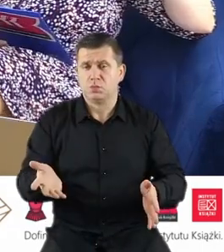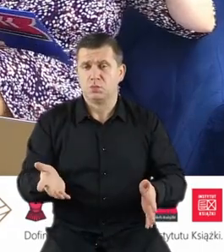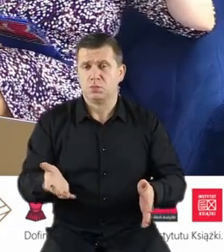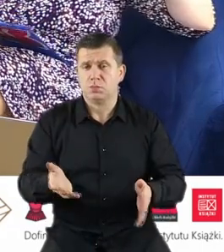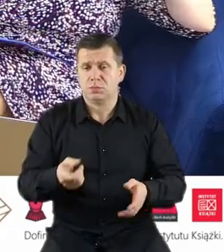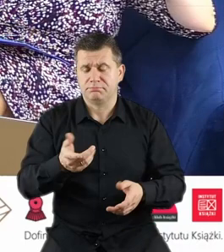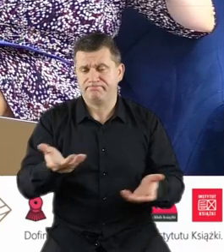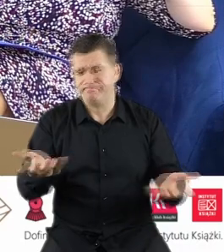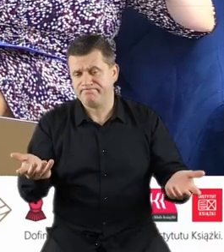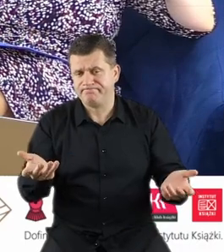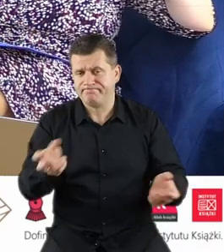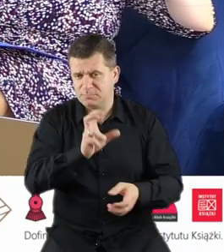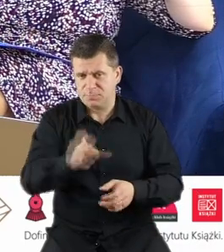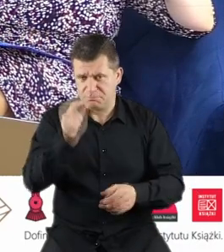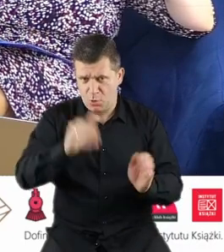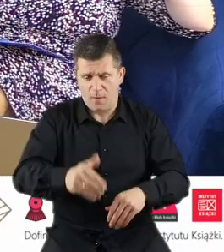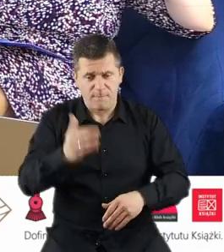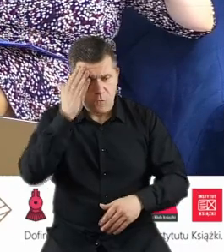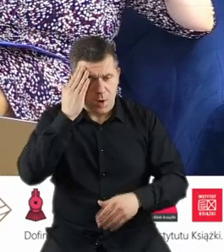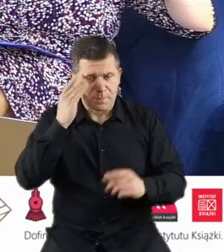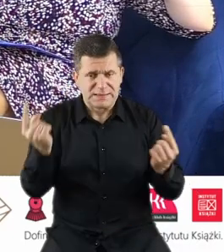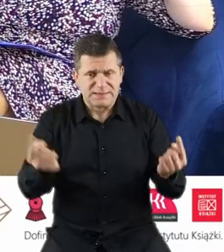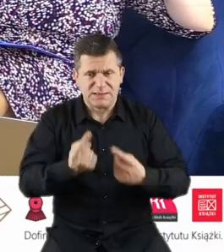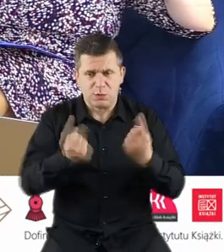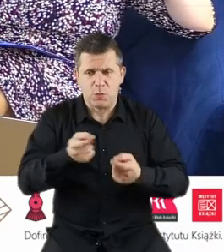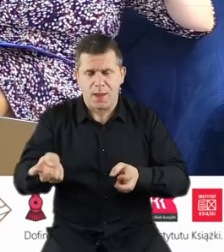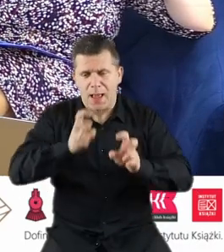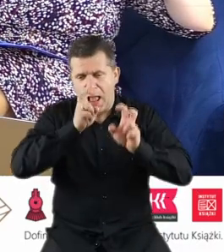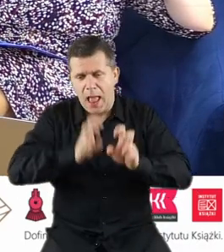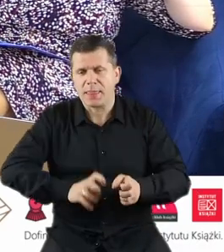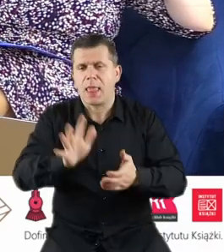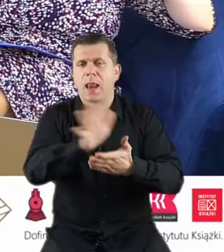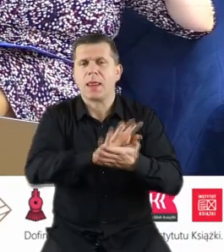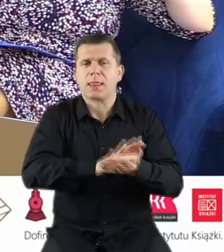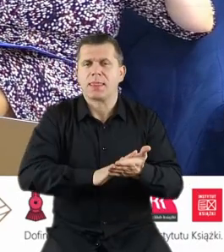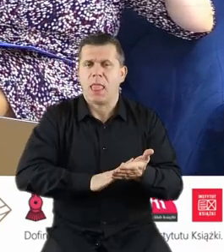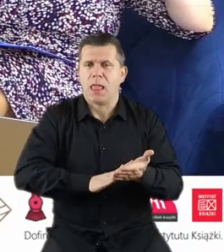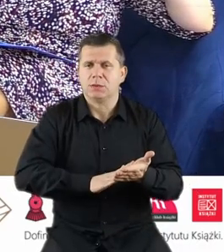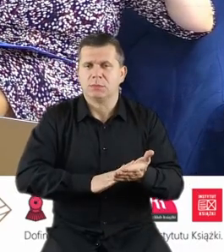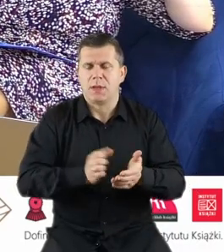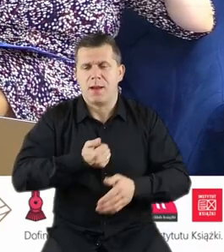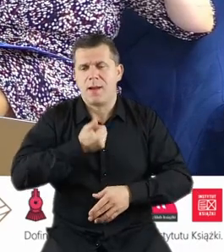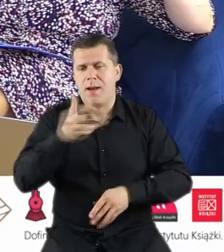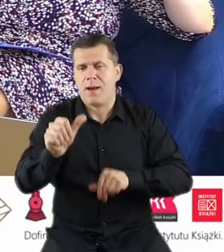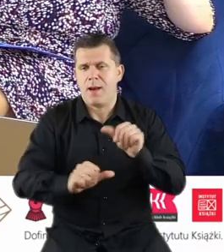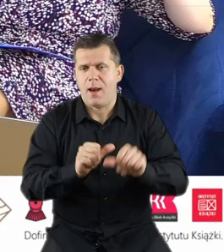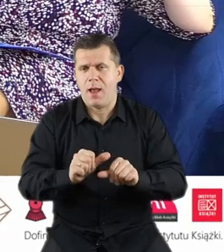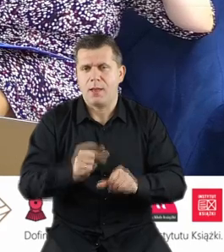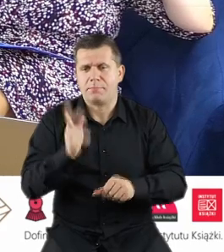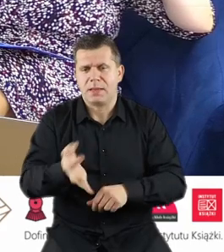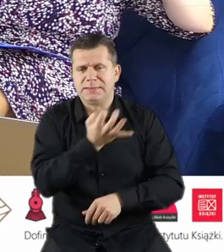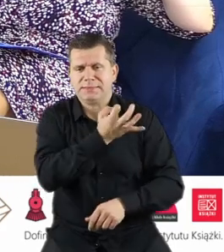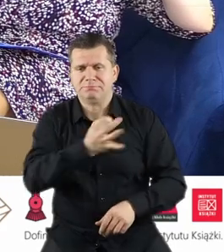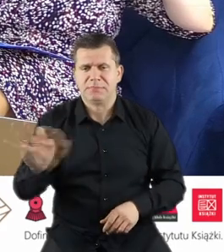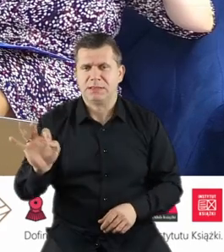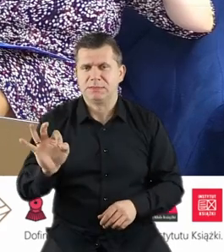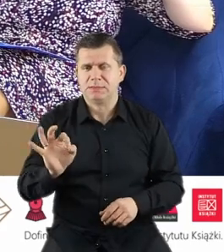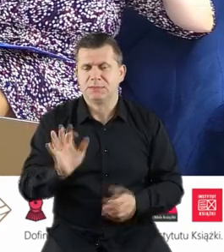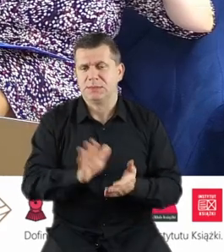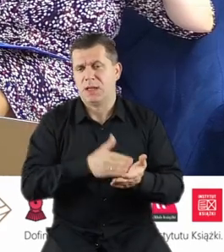wyobraża sobie pan sytuację, że tego typu analiza tekstu za kilka lat, kiedy się wyspecjalizuje i kiedy